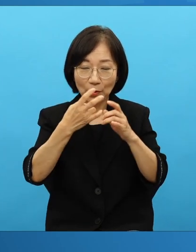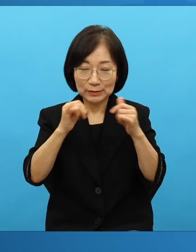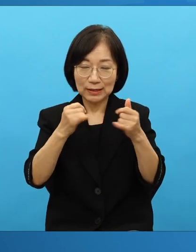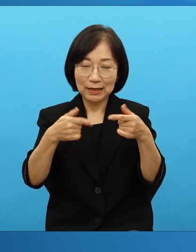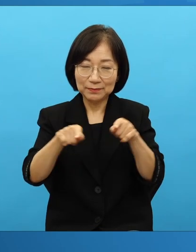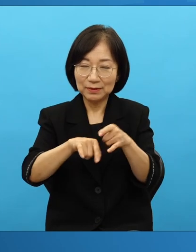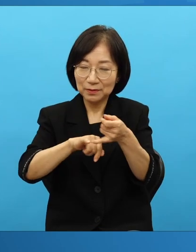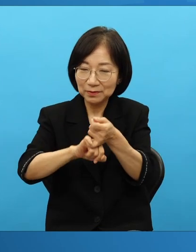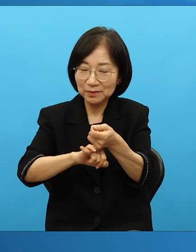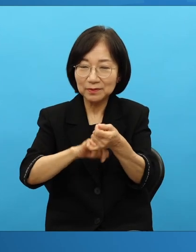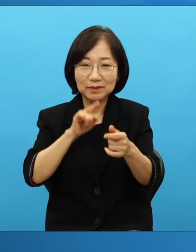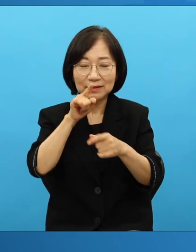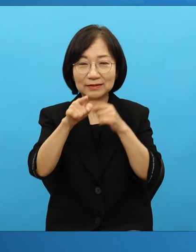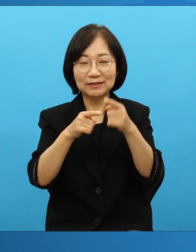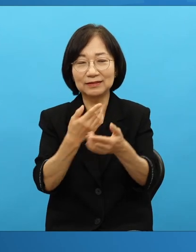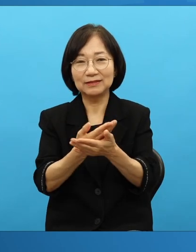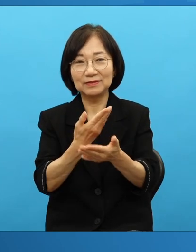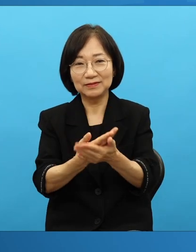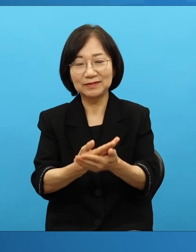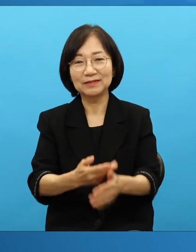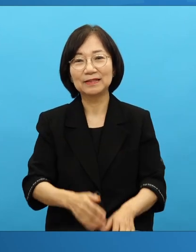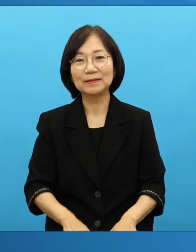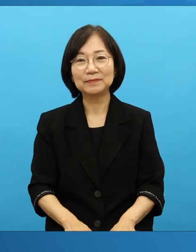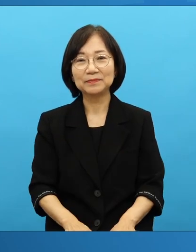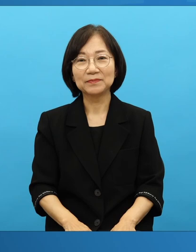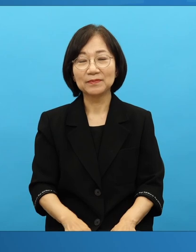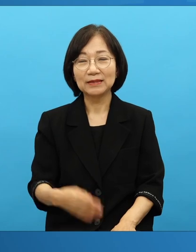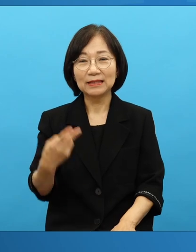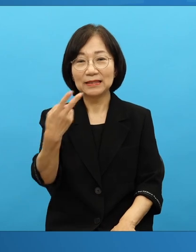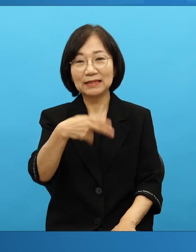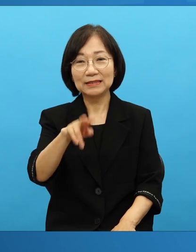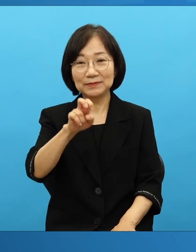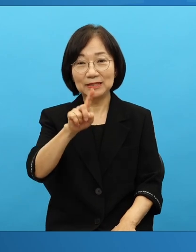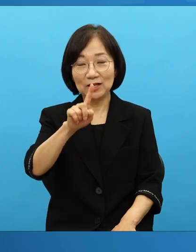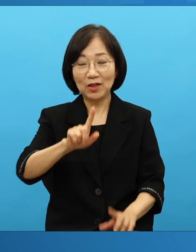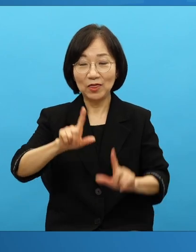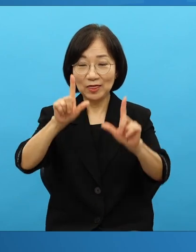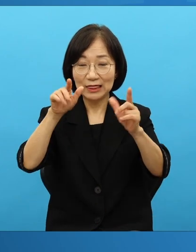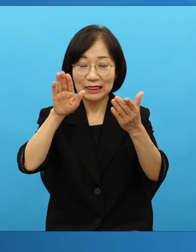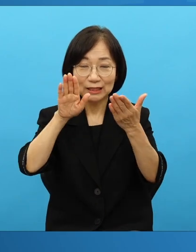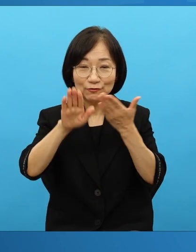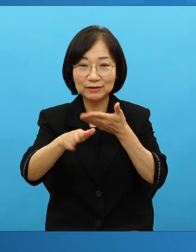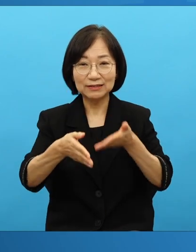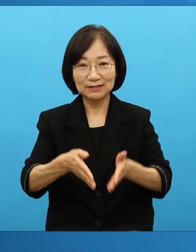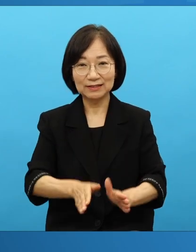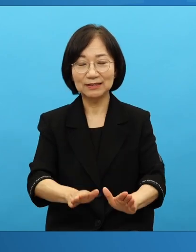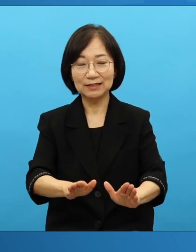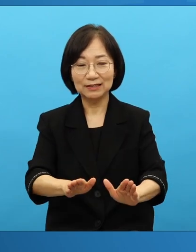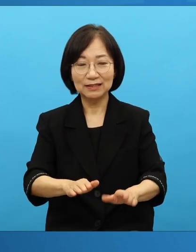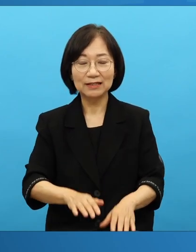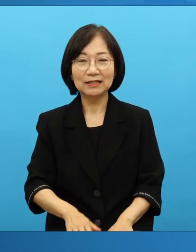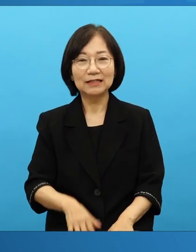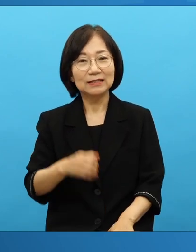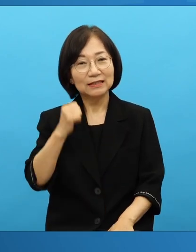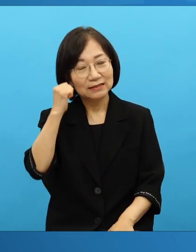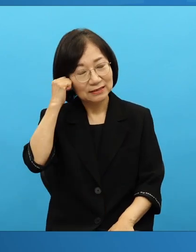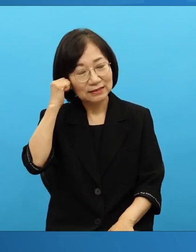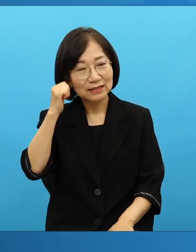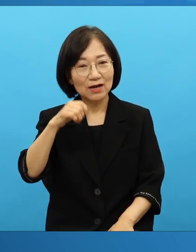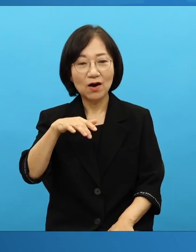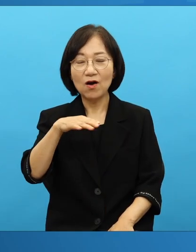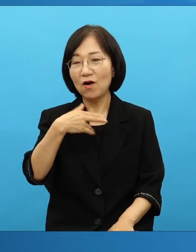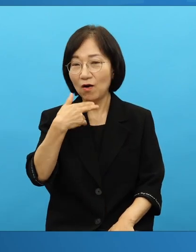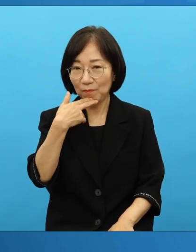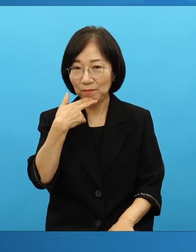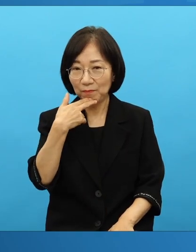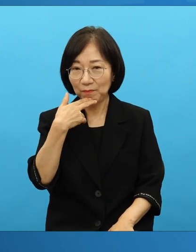합니다. 2012년부터 2020년생 참가자는 좌석과 식사가 제공되며 2021년 이후 출생자는 등록 헌금은